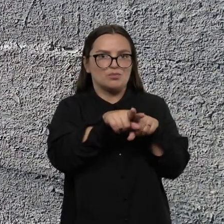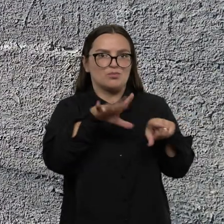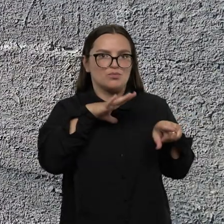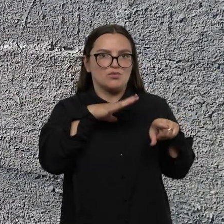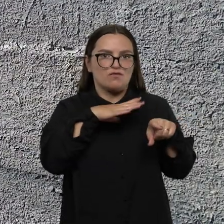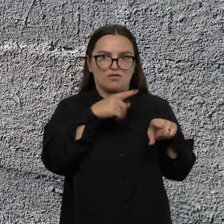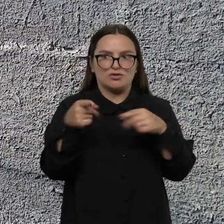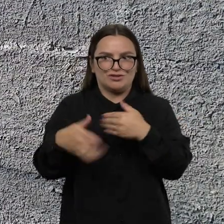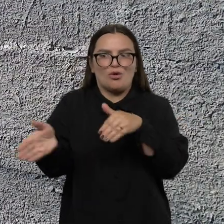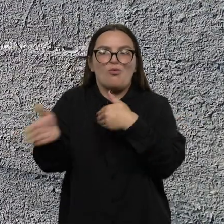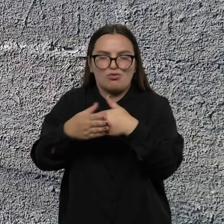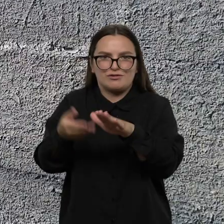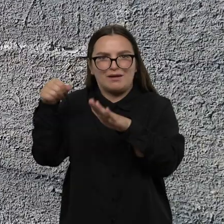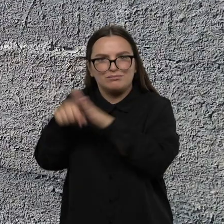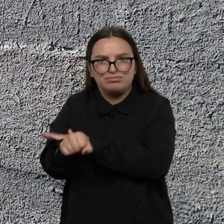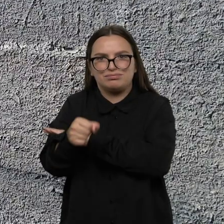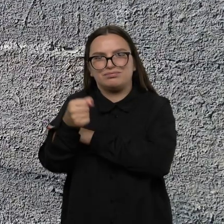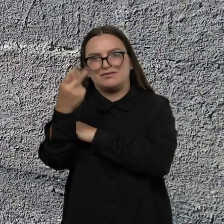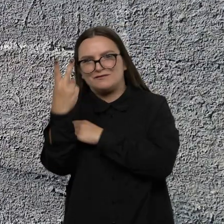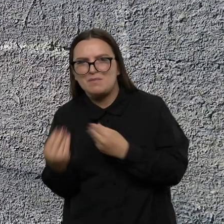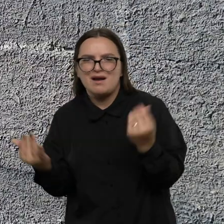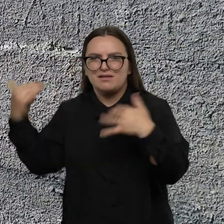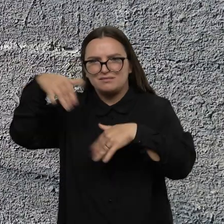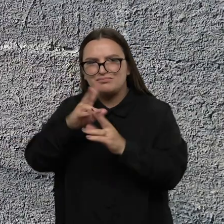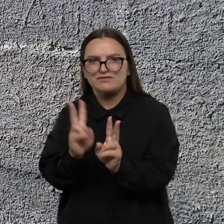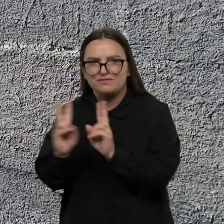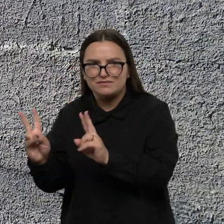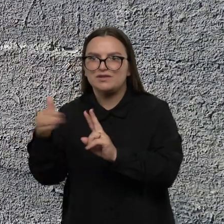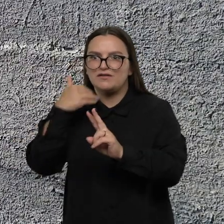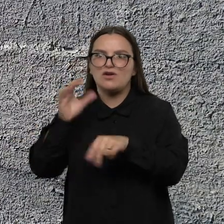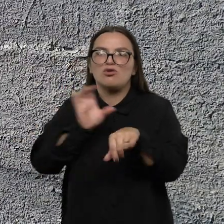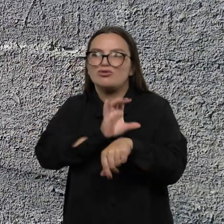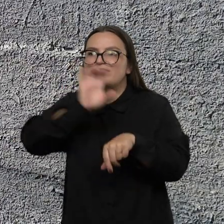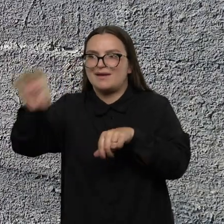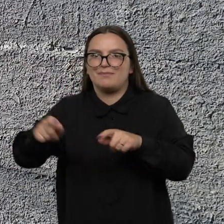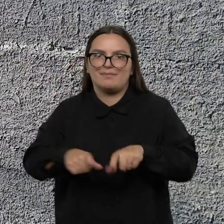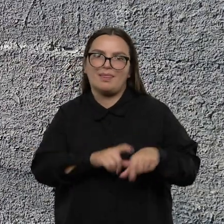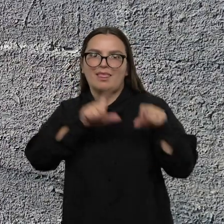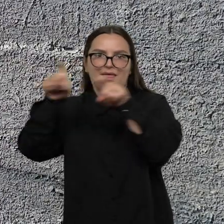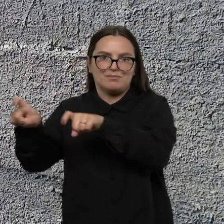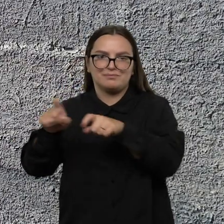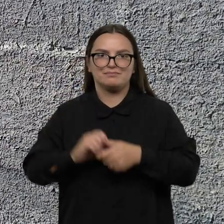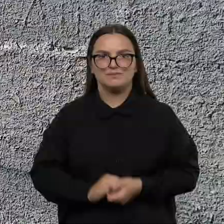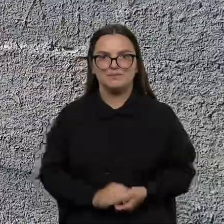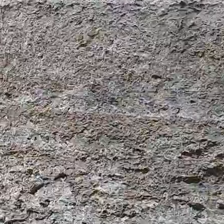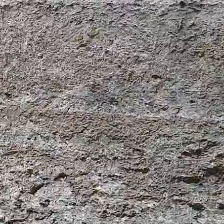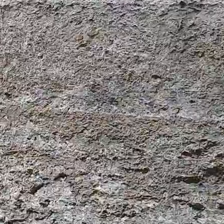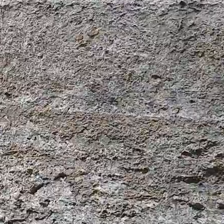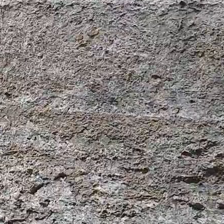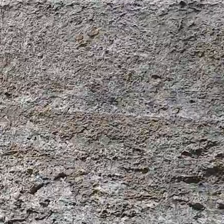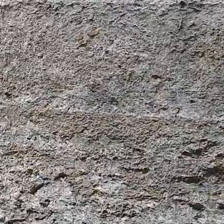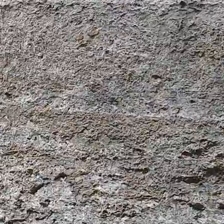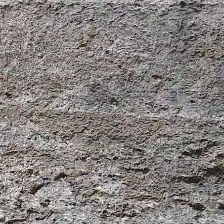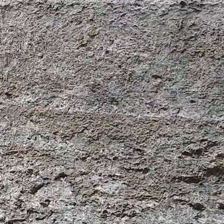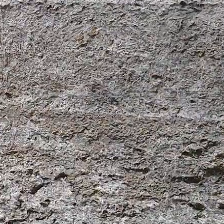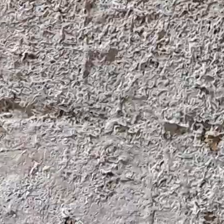į tremties vietą. Jie čia buvo uždaromi, laikomi kelias paras ir tremiami iš čia. Čia buvo ir tremties punktas.